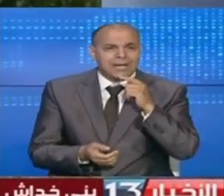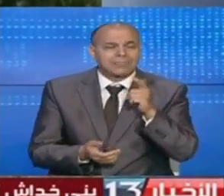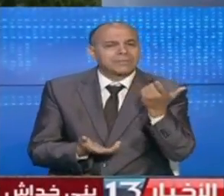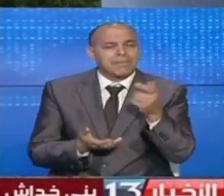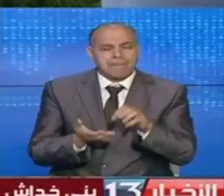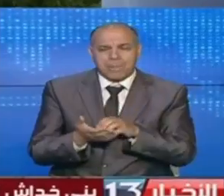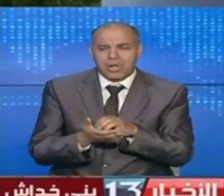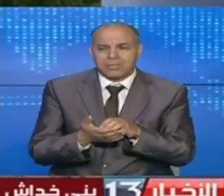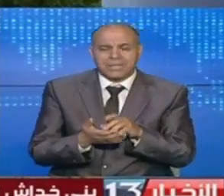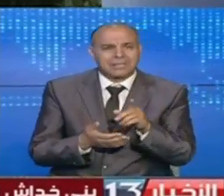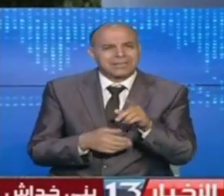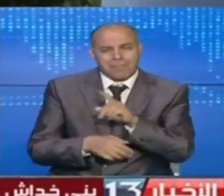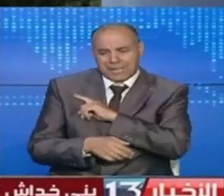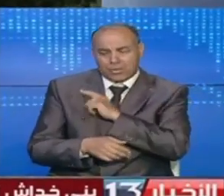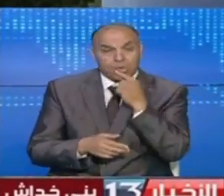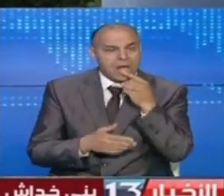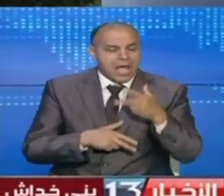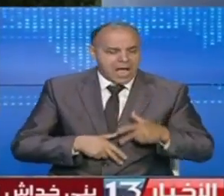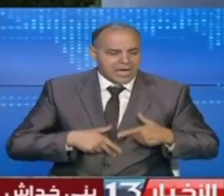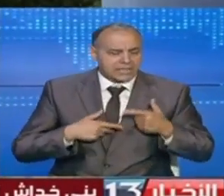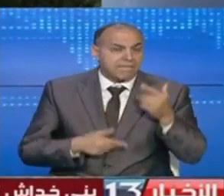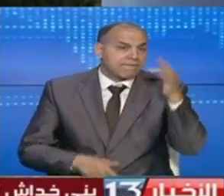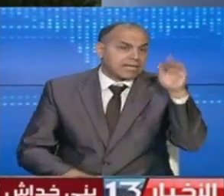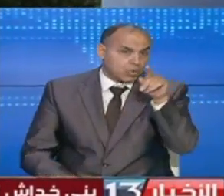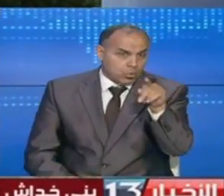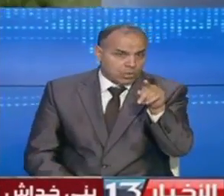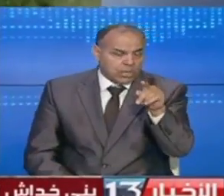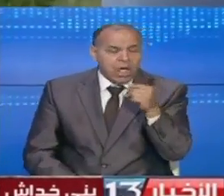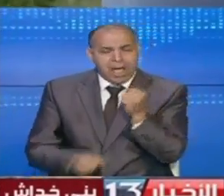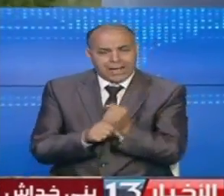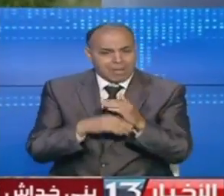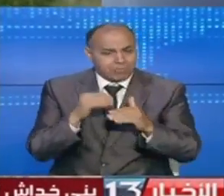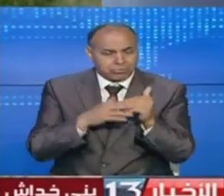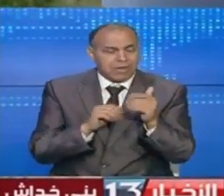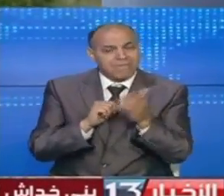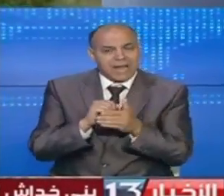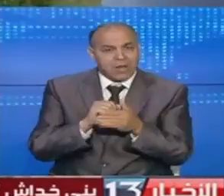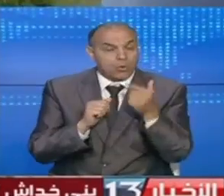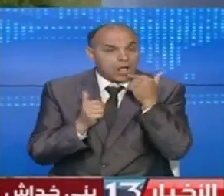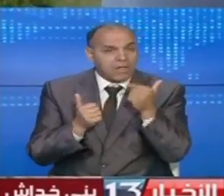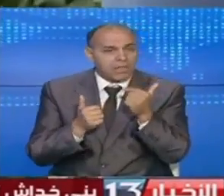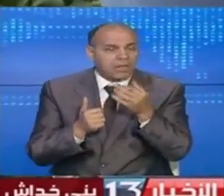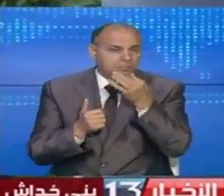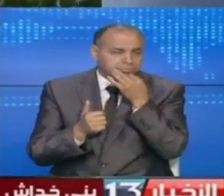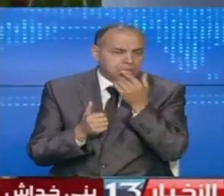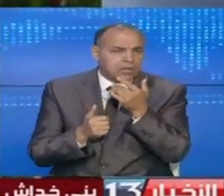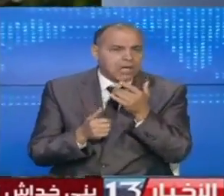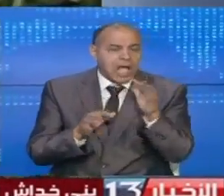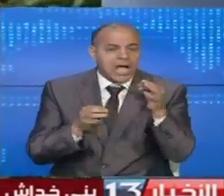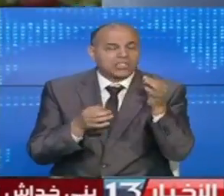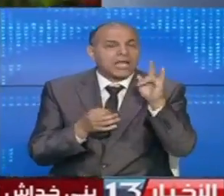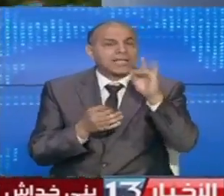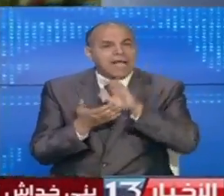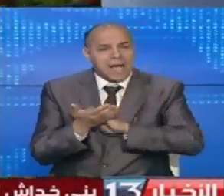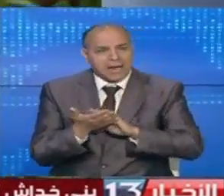من معتمدية بن ختاش مقيم بفرنسا، استثمر في قطاع الفلاحة حيث استغل حوالي